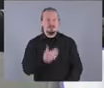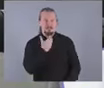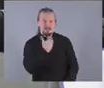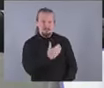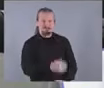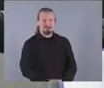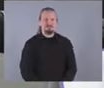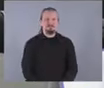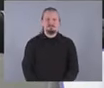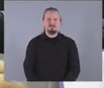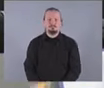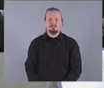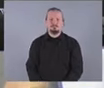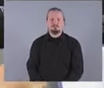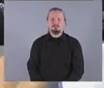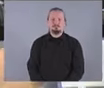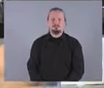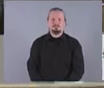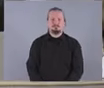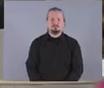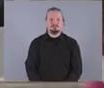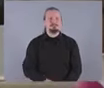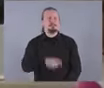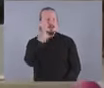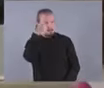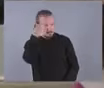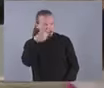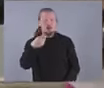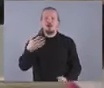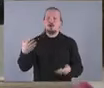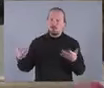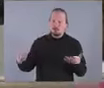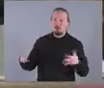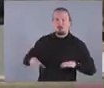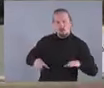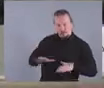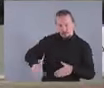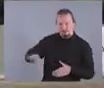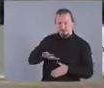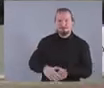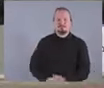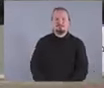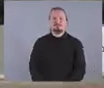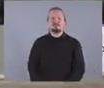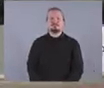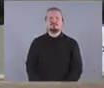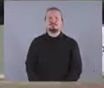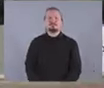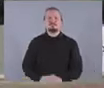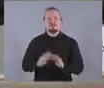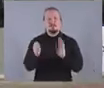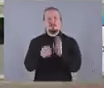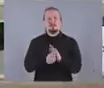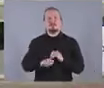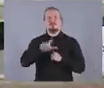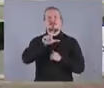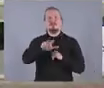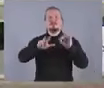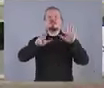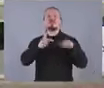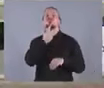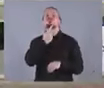merci cher Président c'est bon chers Président chers chers collègues le 28 juin